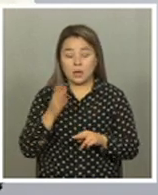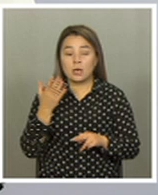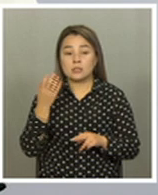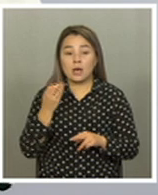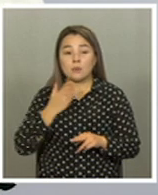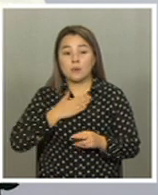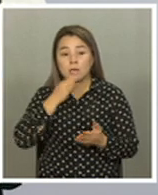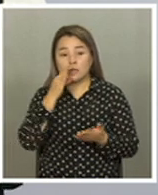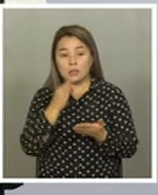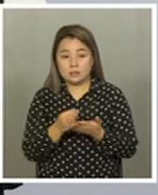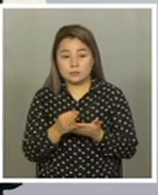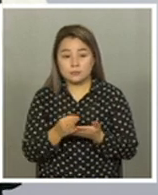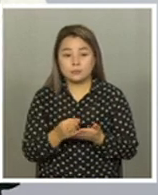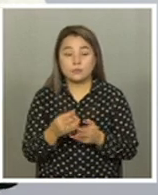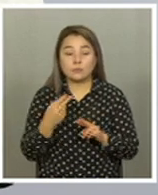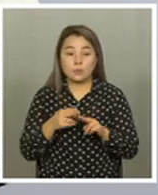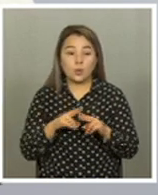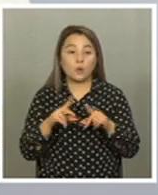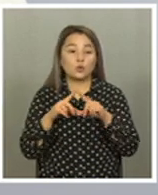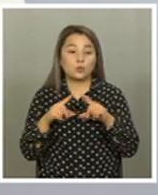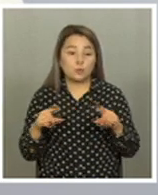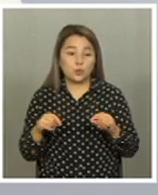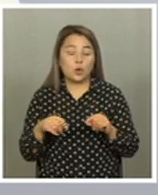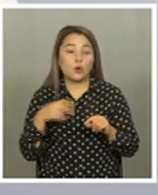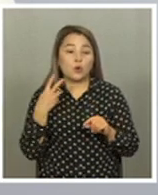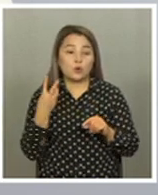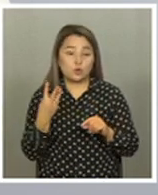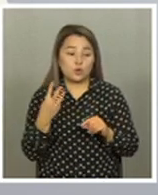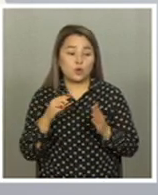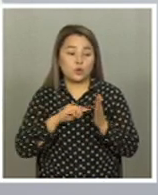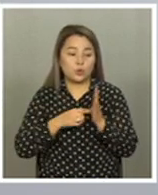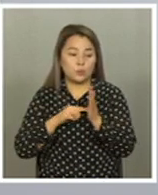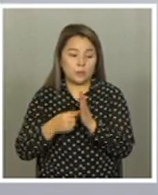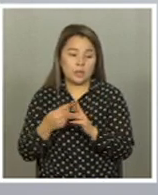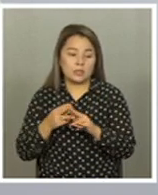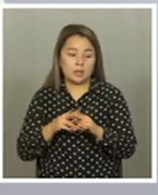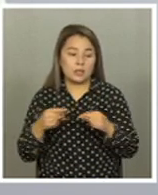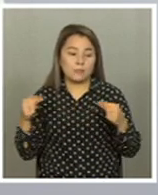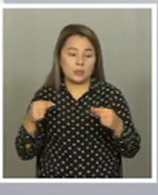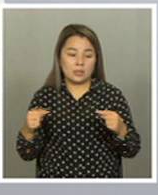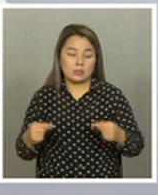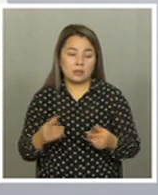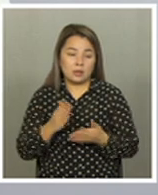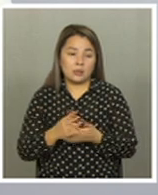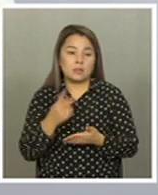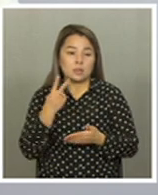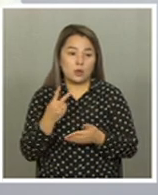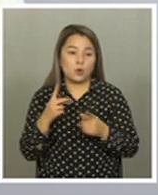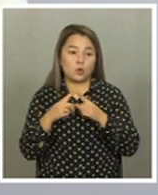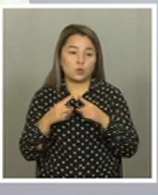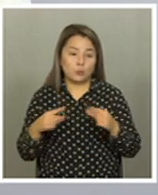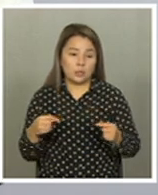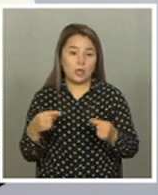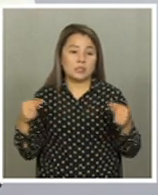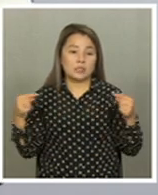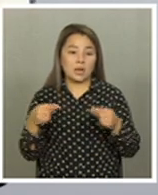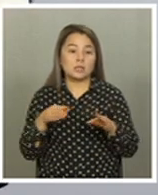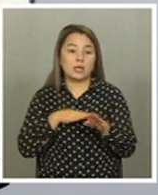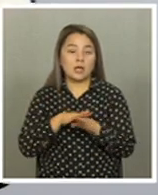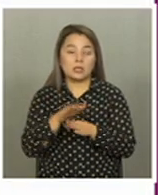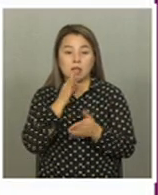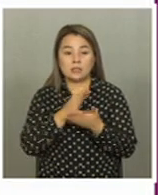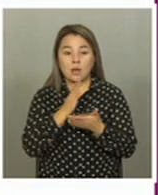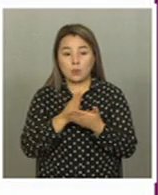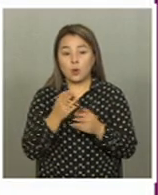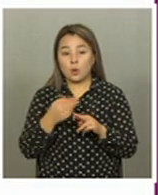айтқандай, осы үшбұрыштың үш төбесі беттесетін болса, онда екі үшбұрыш толық беттеседі. Демек,